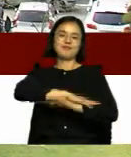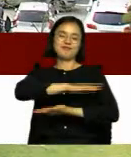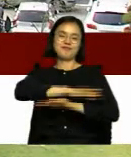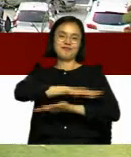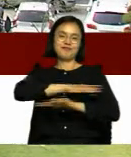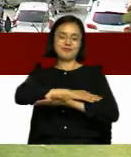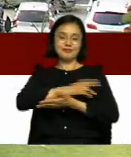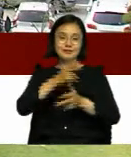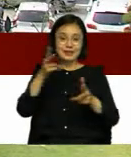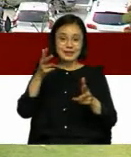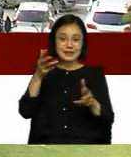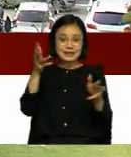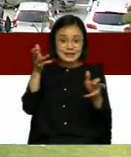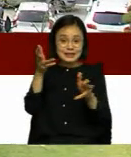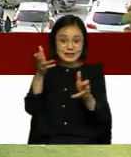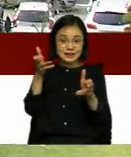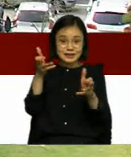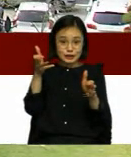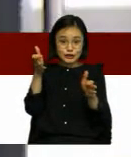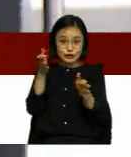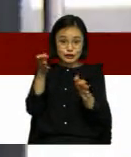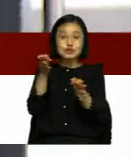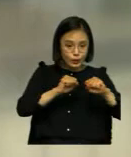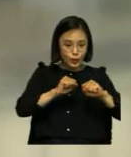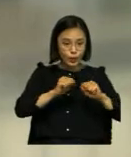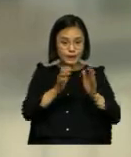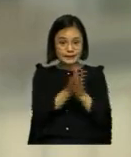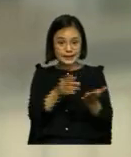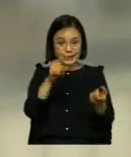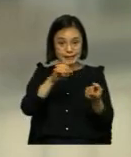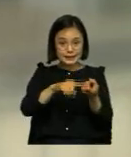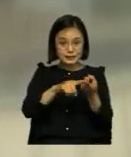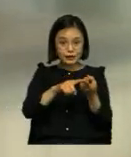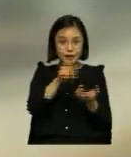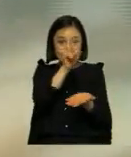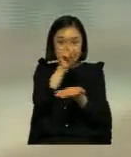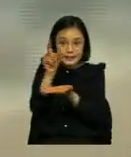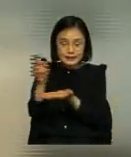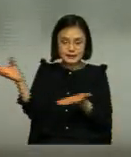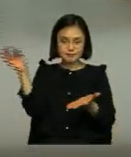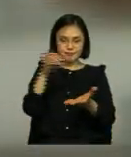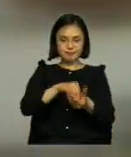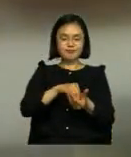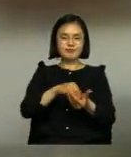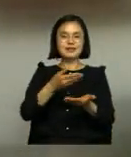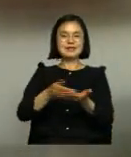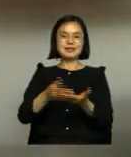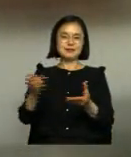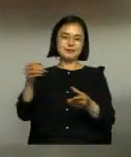경기도교육청은 진로와 연계한 소식지, 꿈꾸는 교실을 격주로 발행합니다. 이번 소식지는 다양한 진로